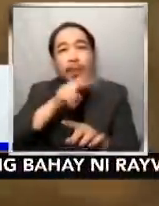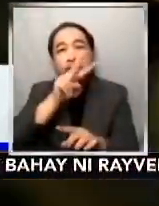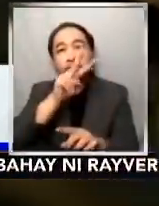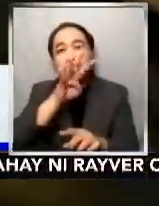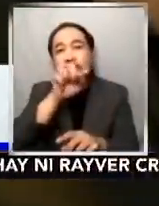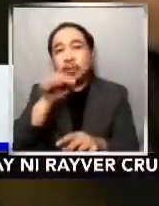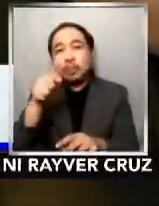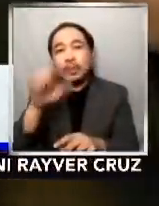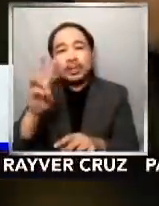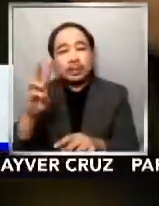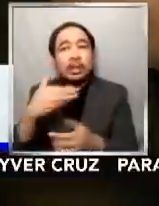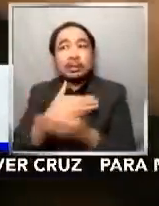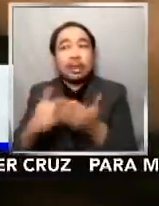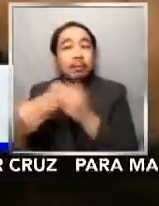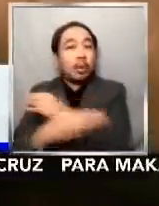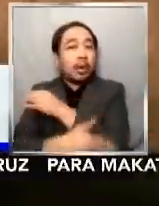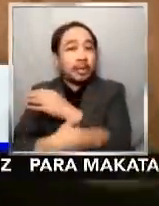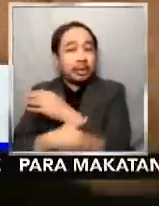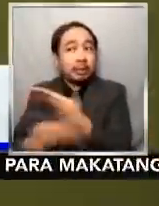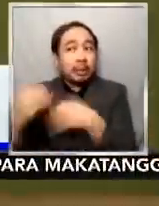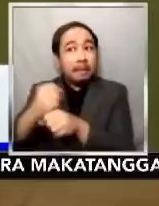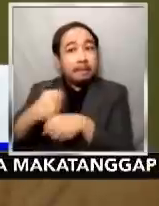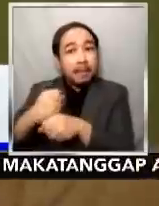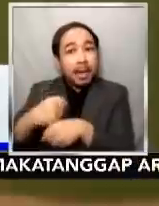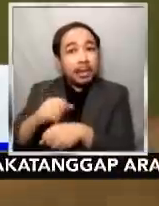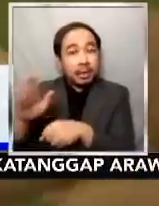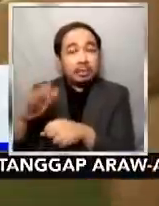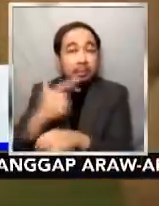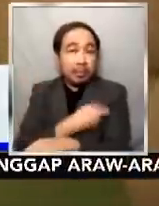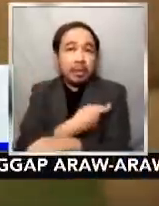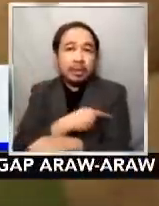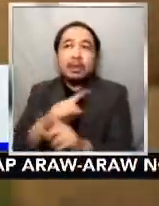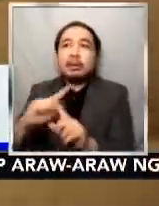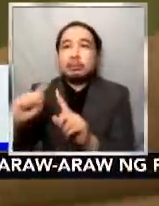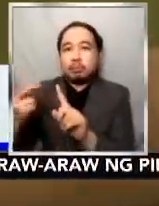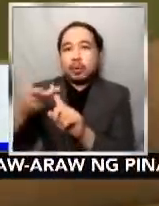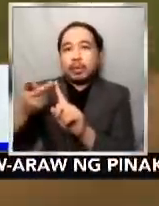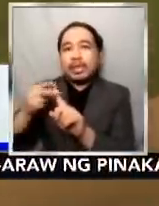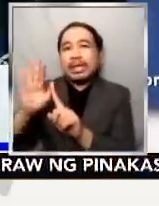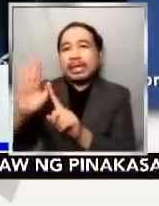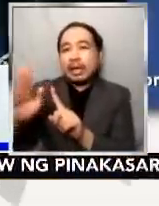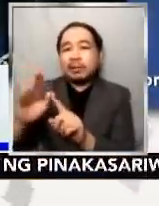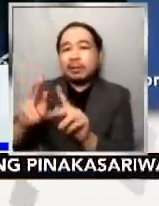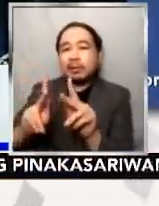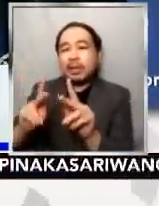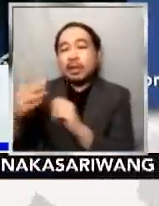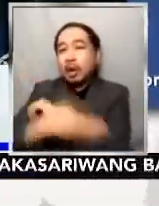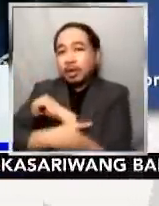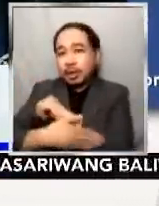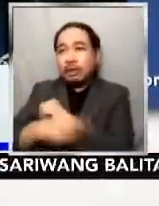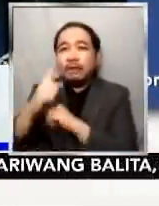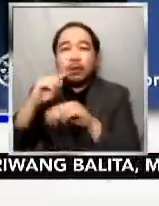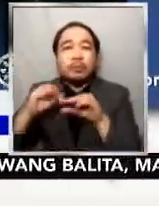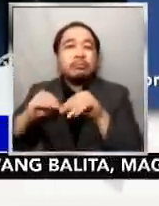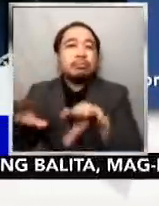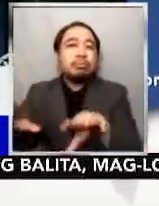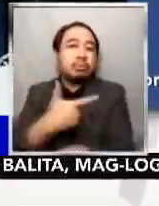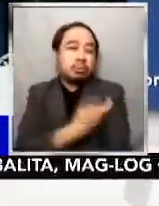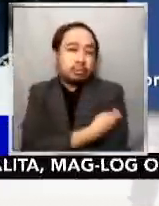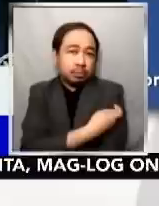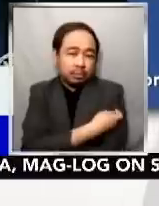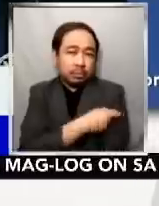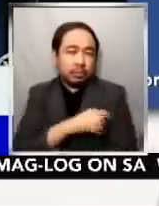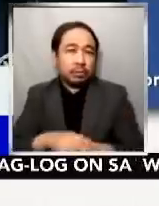ng bakuna, inuuna muna ang kanilang populasyon sa kanilang mas pinaigting na pagbabakuna doon. And they want to hold yung steady supply